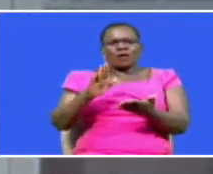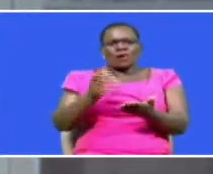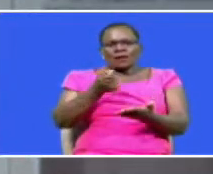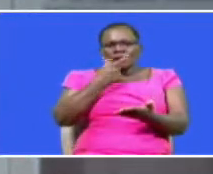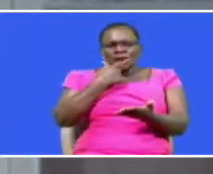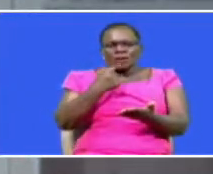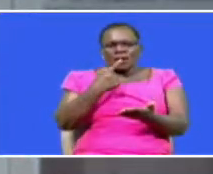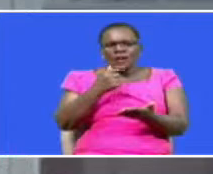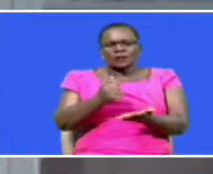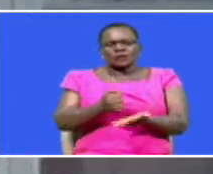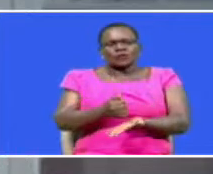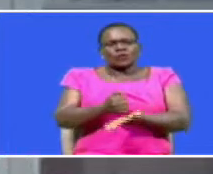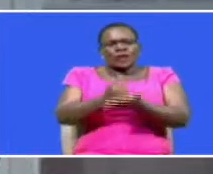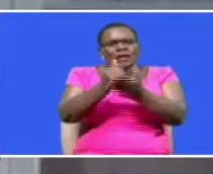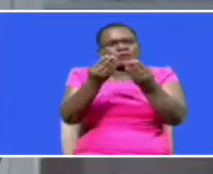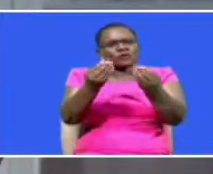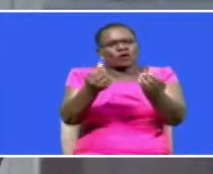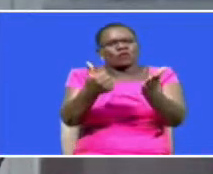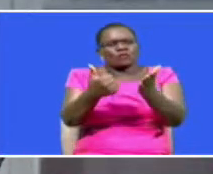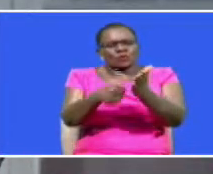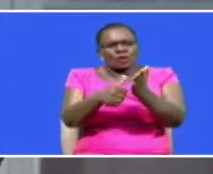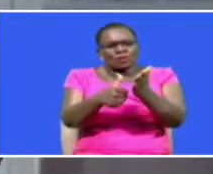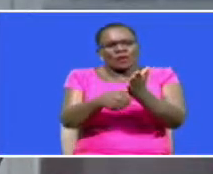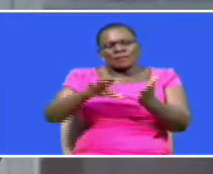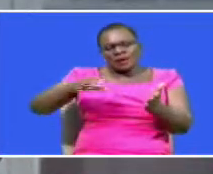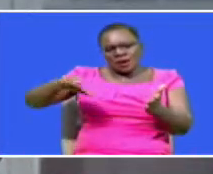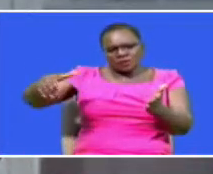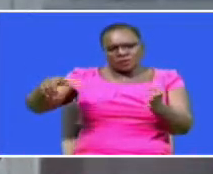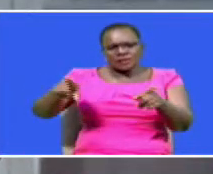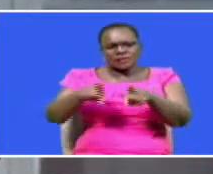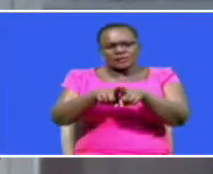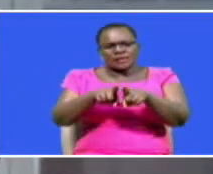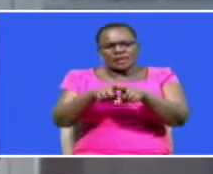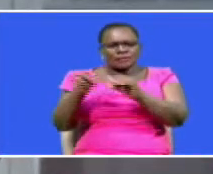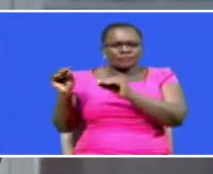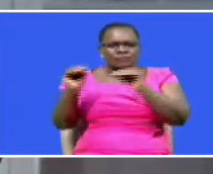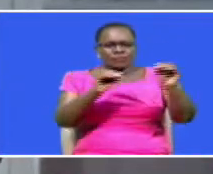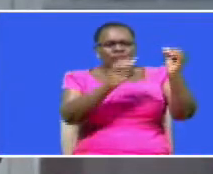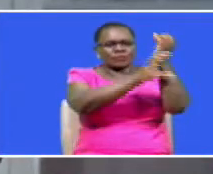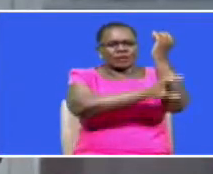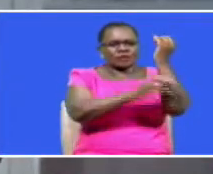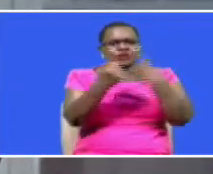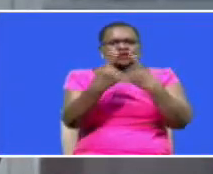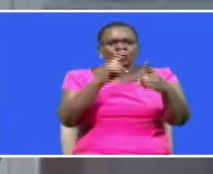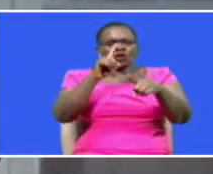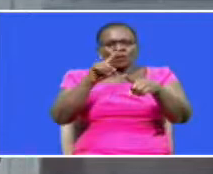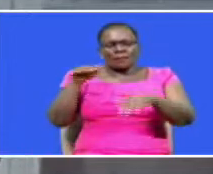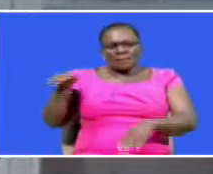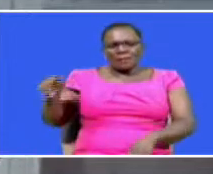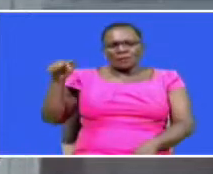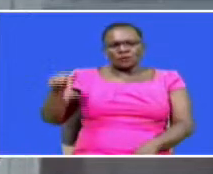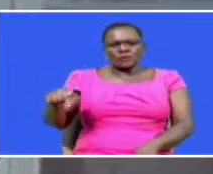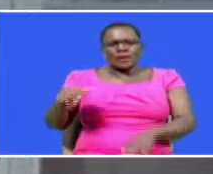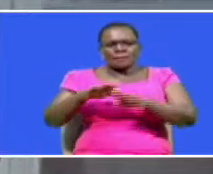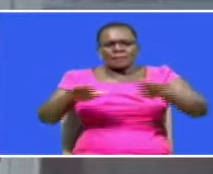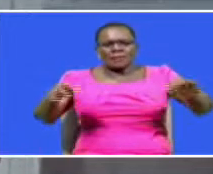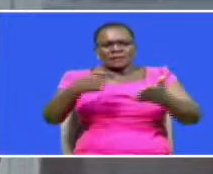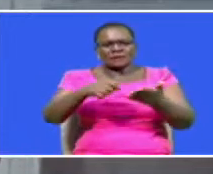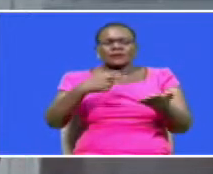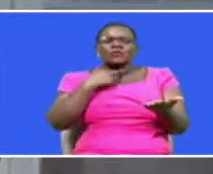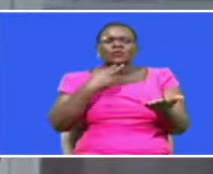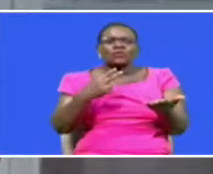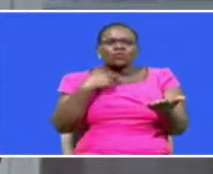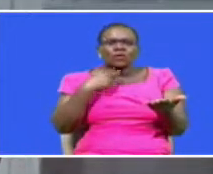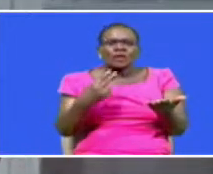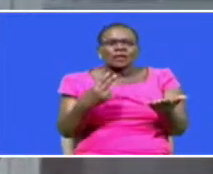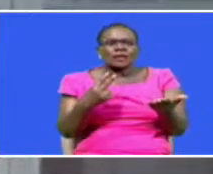kimatibabu ili kujaza pengo lililopo kwenye hospitali za kaunti na zile za rufaa hapa nchini. Akizungumza mapema hii leo, katibu mkuu wa muungano huo